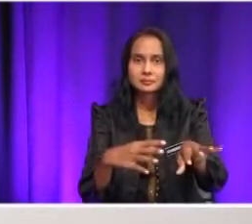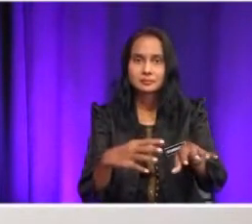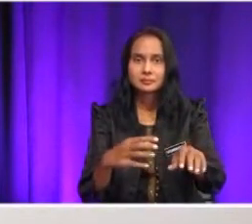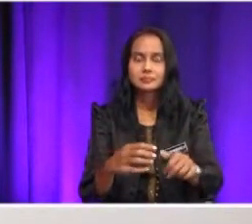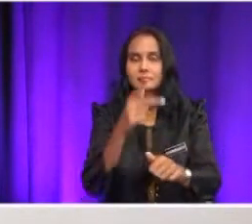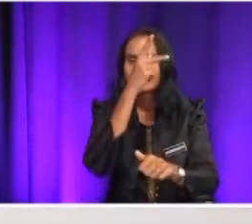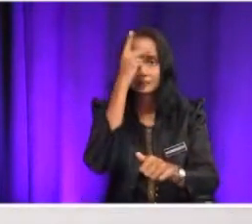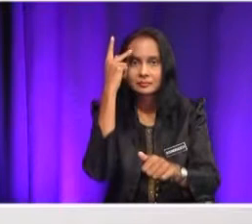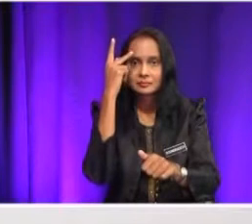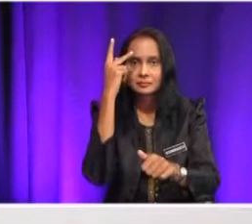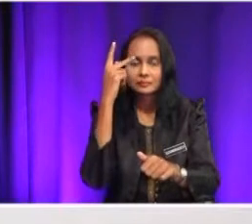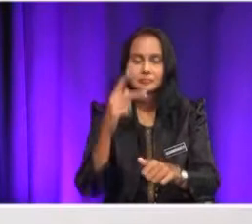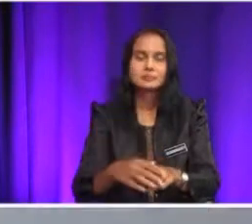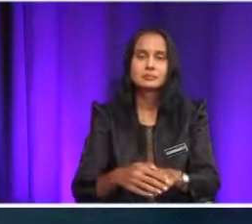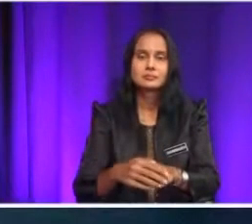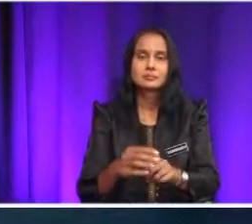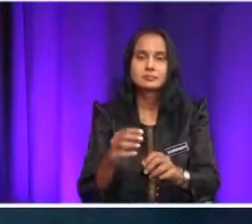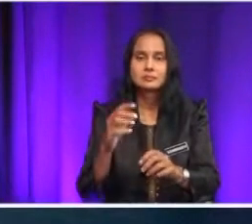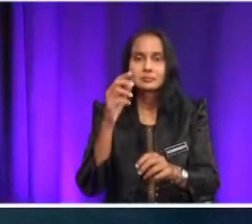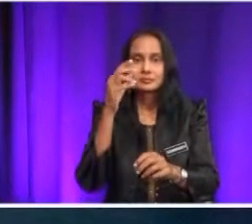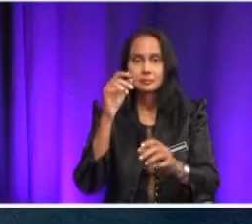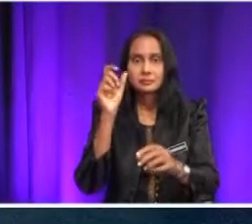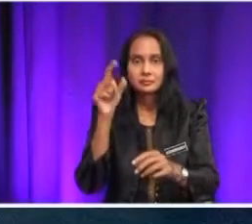Berubah itu dia jangan ke masa pendek